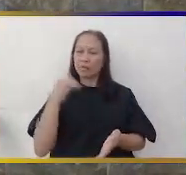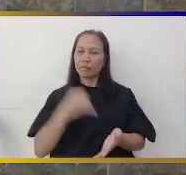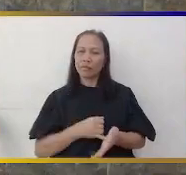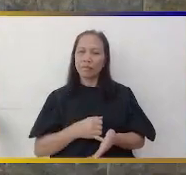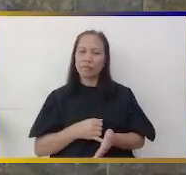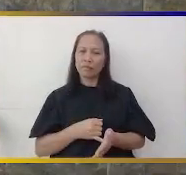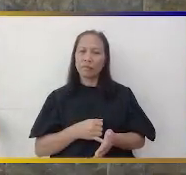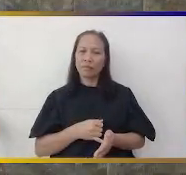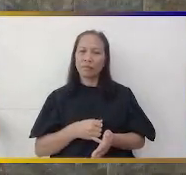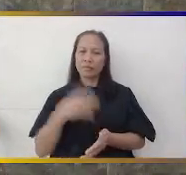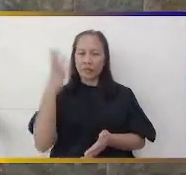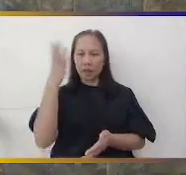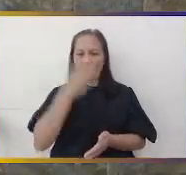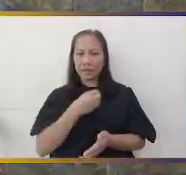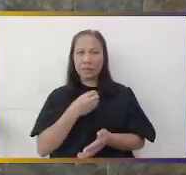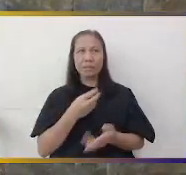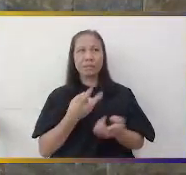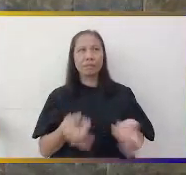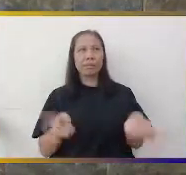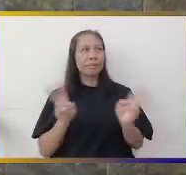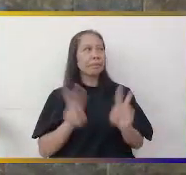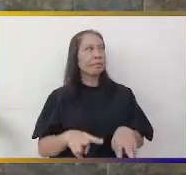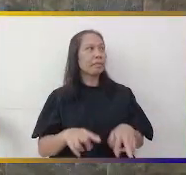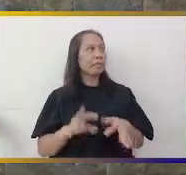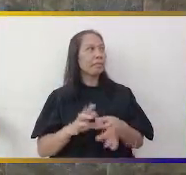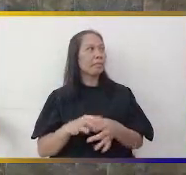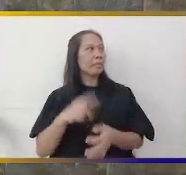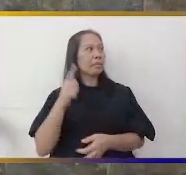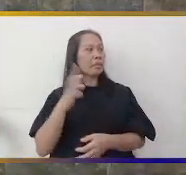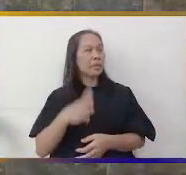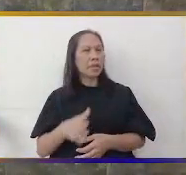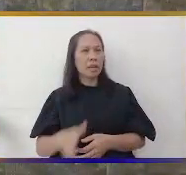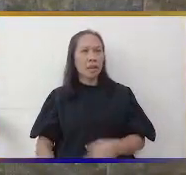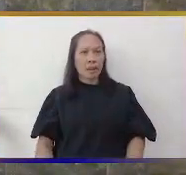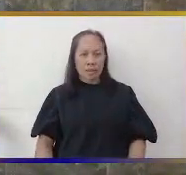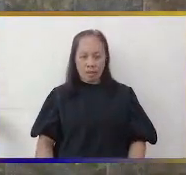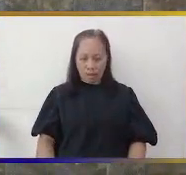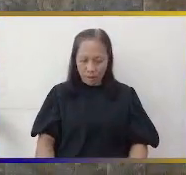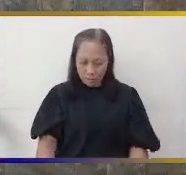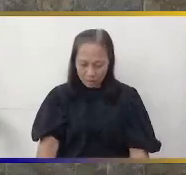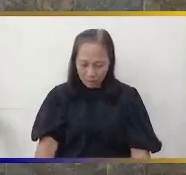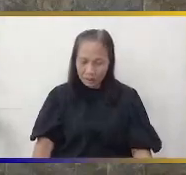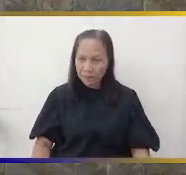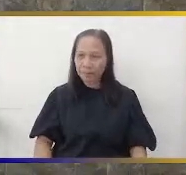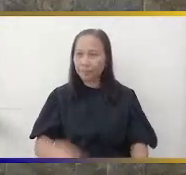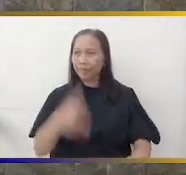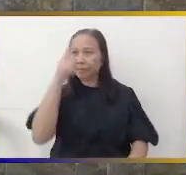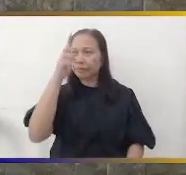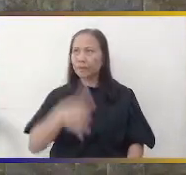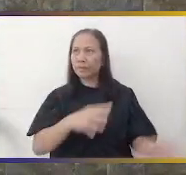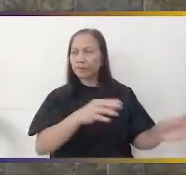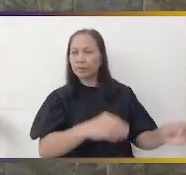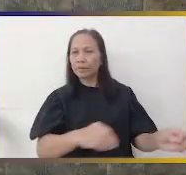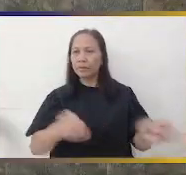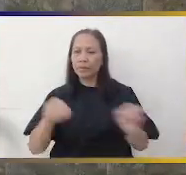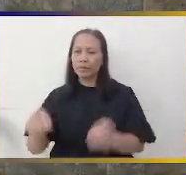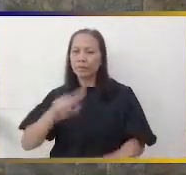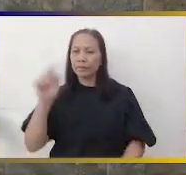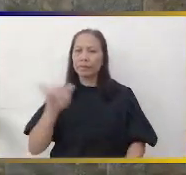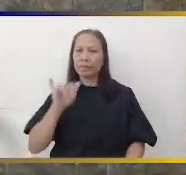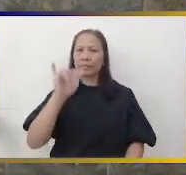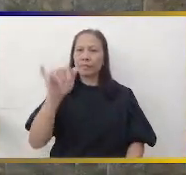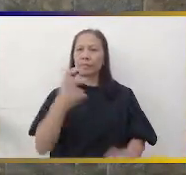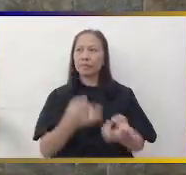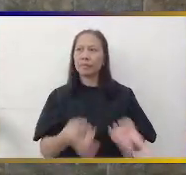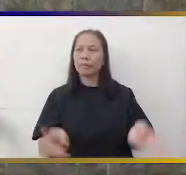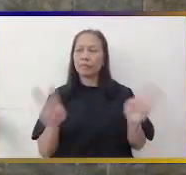kapatid sa pagpaplano ni Diyos pinapakita nilalagyan niya ng totoong Eternal value yong pera